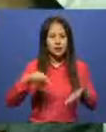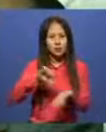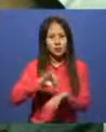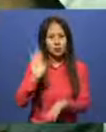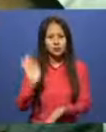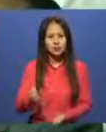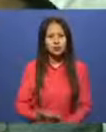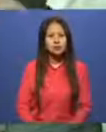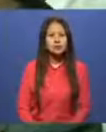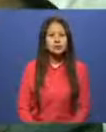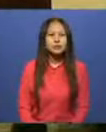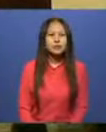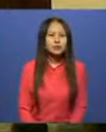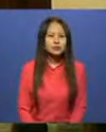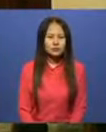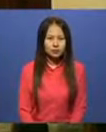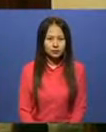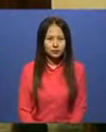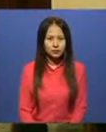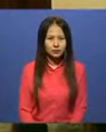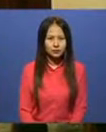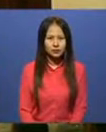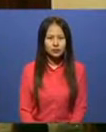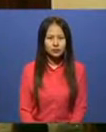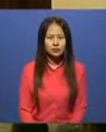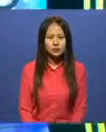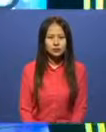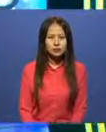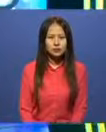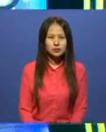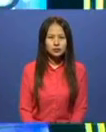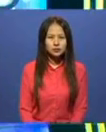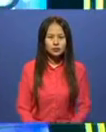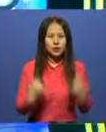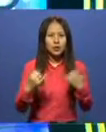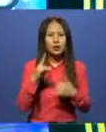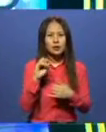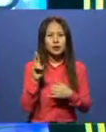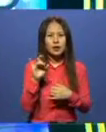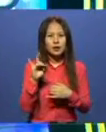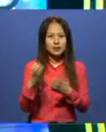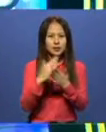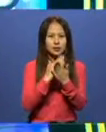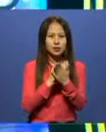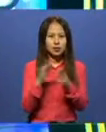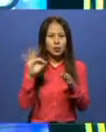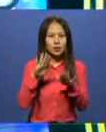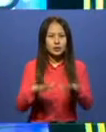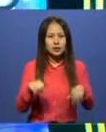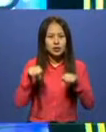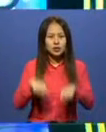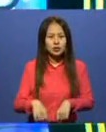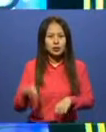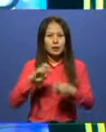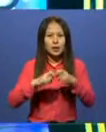қатысады. Гүлмира Әбішева, Саламат Бекбаев, Ақтаудан. Бүгін көзқарас бағдарламасында балалар құқығын қорғау